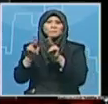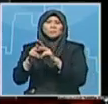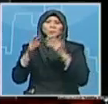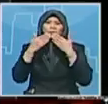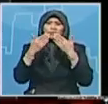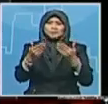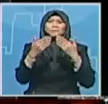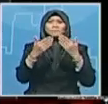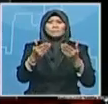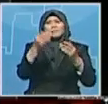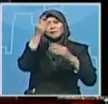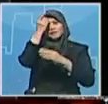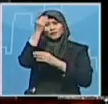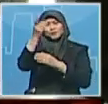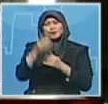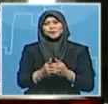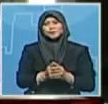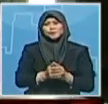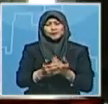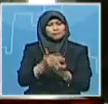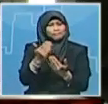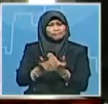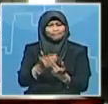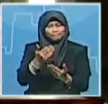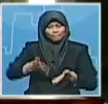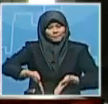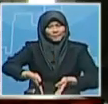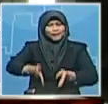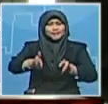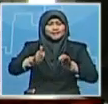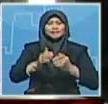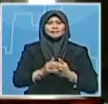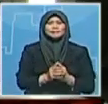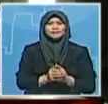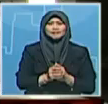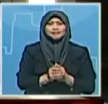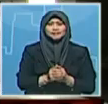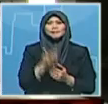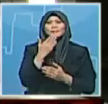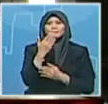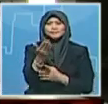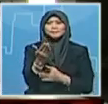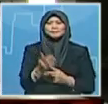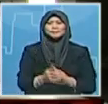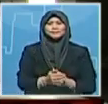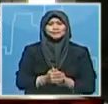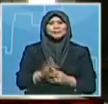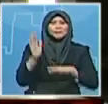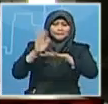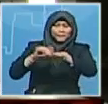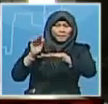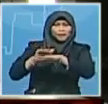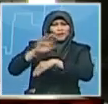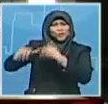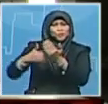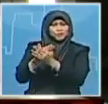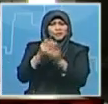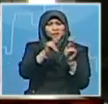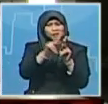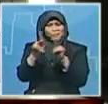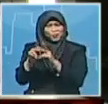Ya, terima kasih Encik Mazlan. Pemudahkan dia nak ceraki. Yep. Okey, terima kasih. Cik Mazlan ajak orang kampung bersedekah.